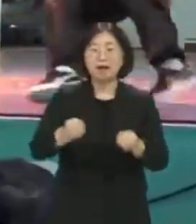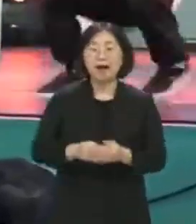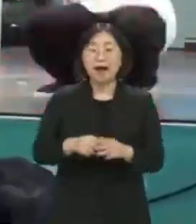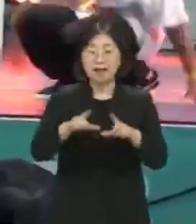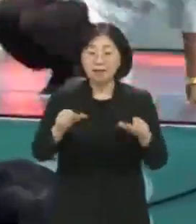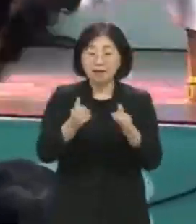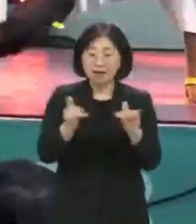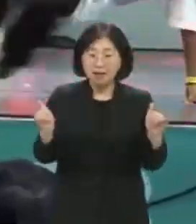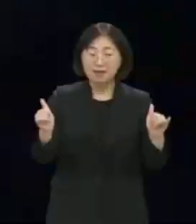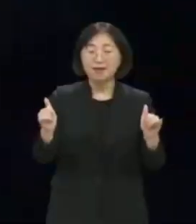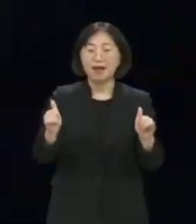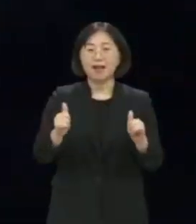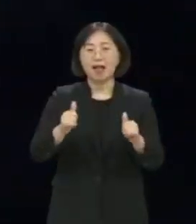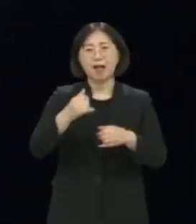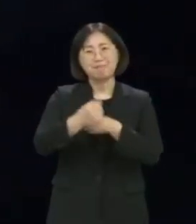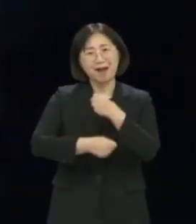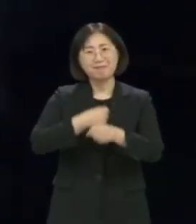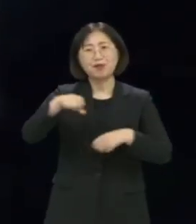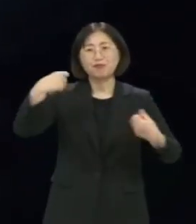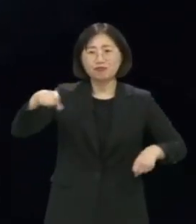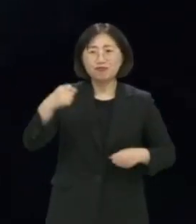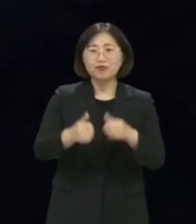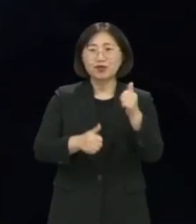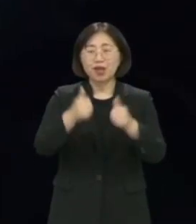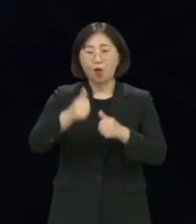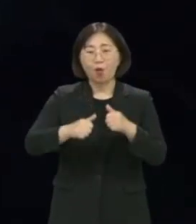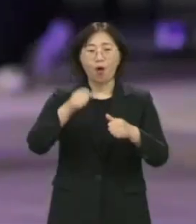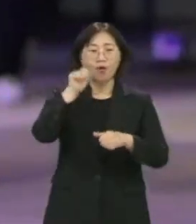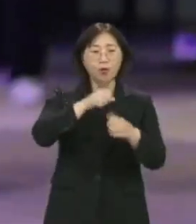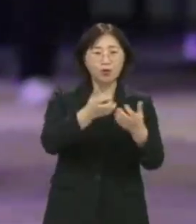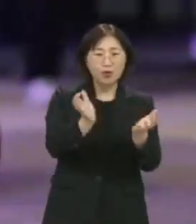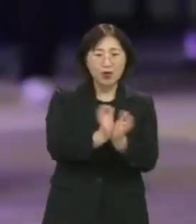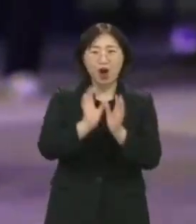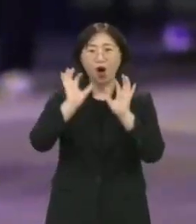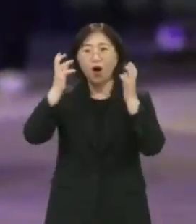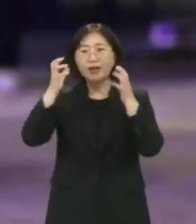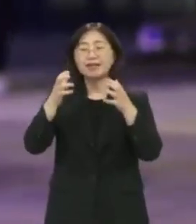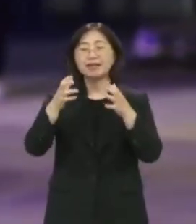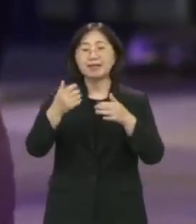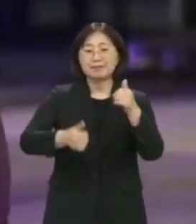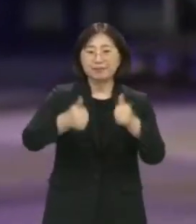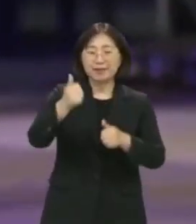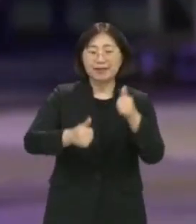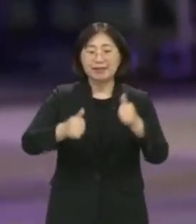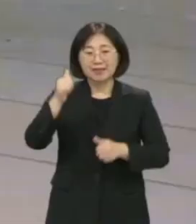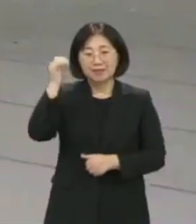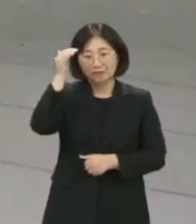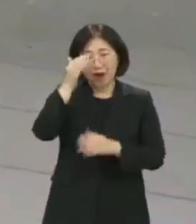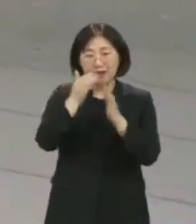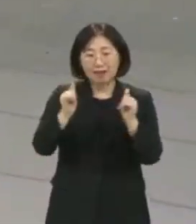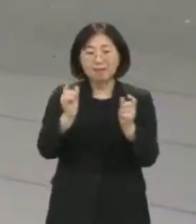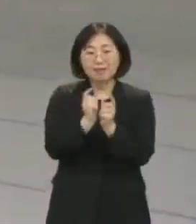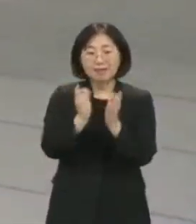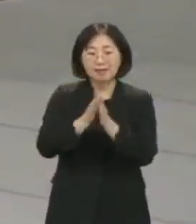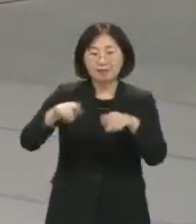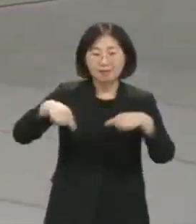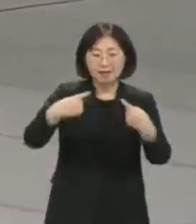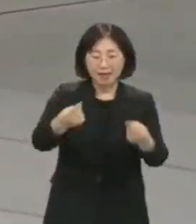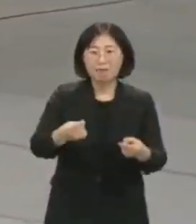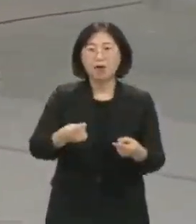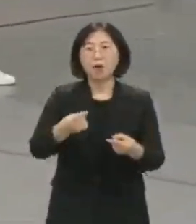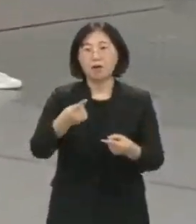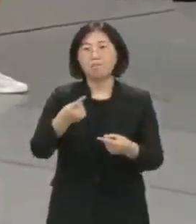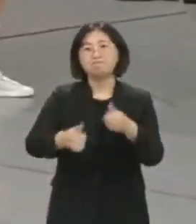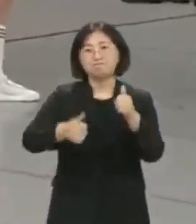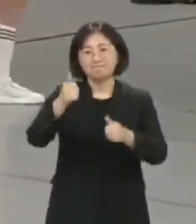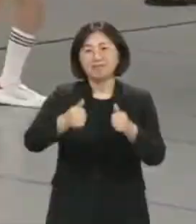일반인들을 대상으로 막춤 경연 대회와 동호회 공연, 어린이 공연 등 관객이 직접 참여하고 즐길 수 있는 다양한